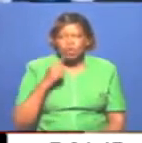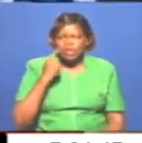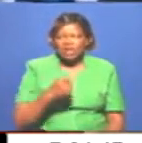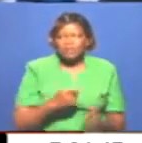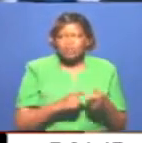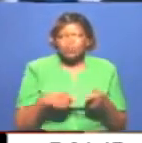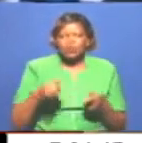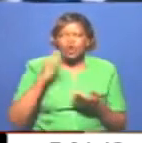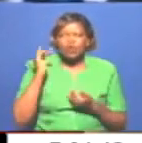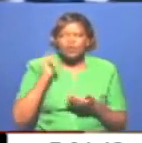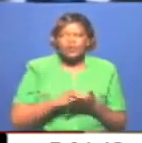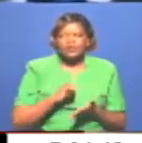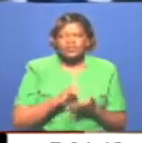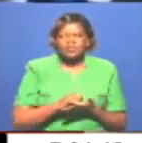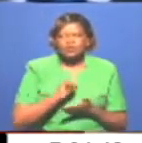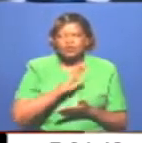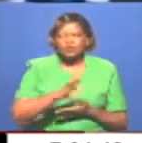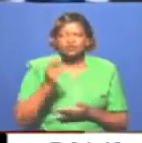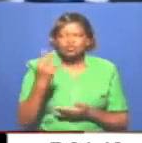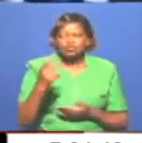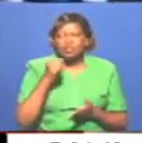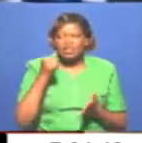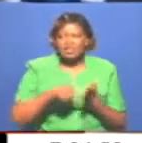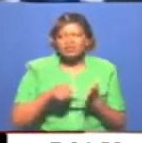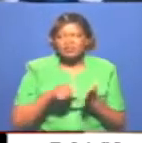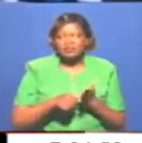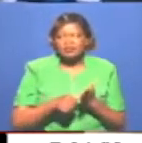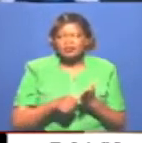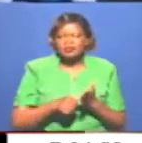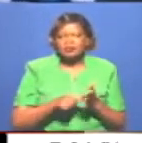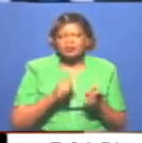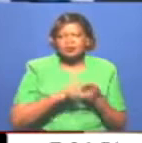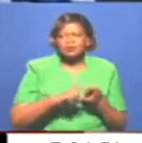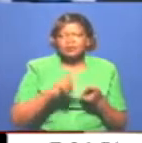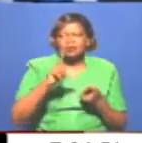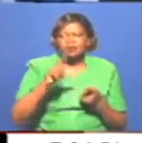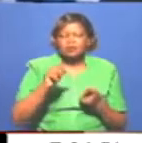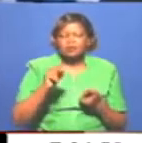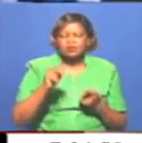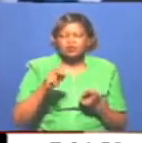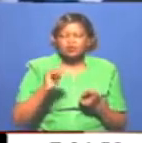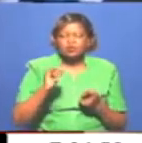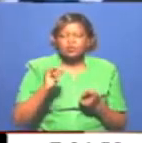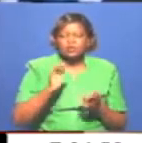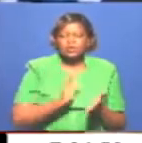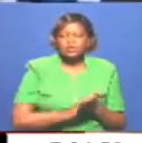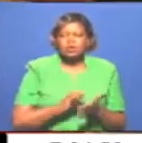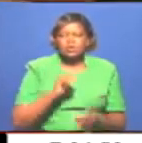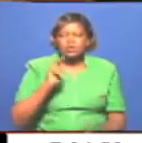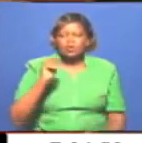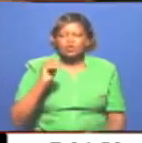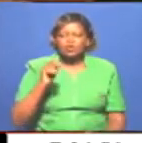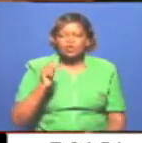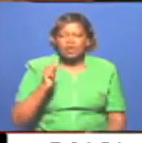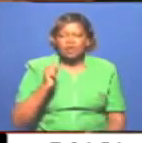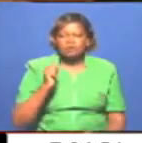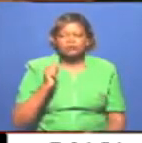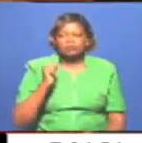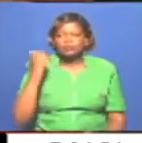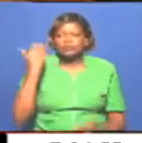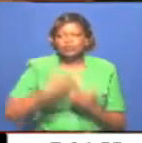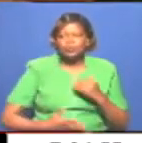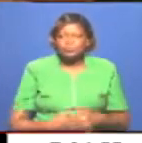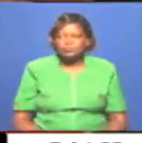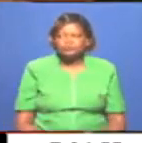hope those two letters, one for Linturi and one for Onyonka, will be quashed. It makes